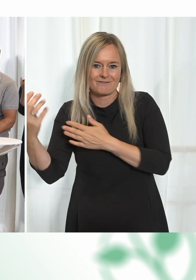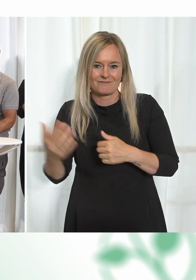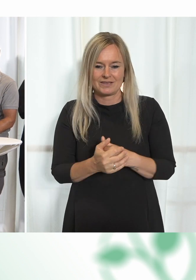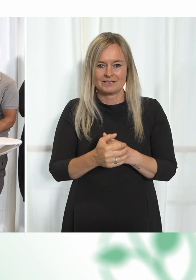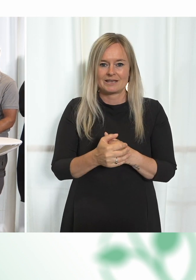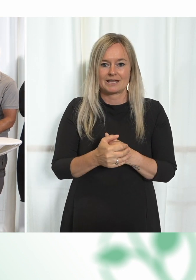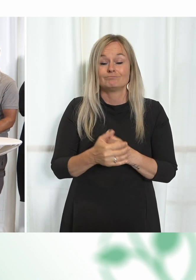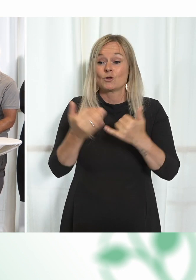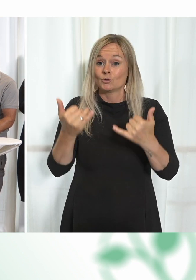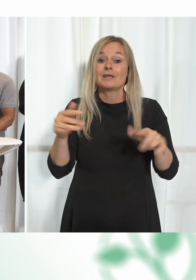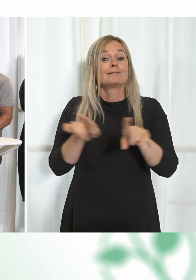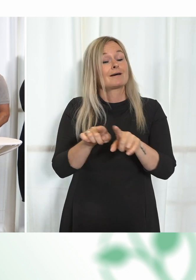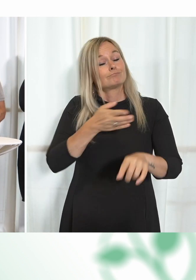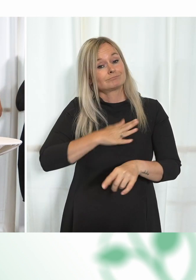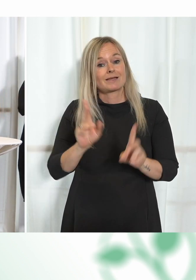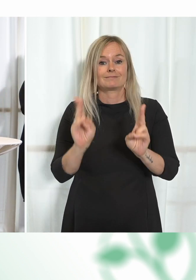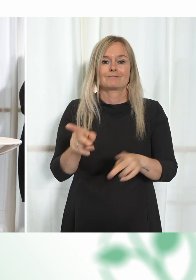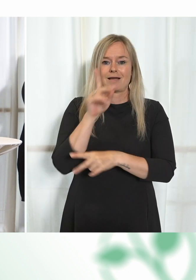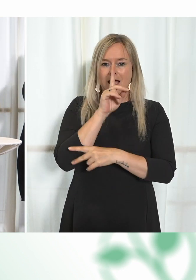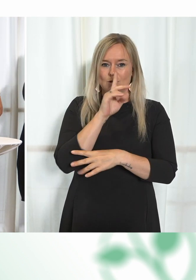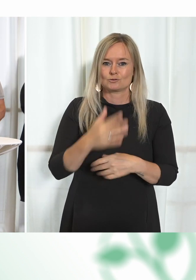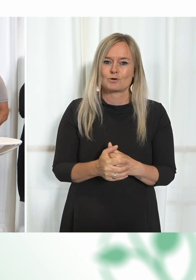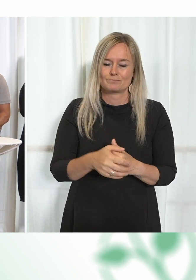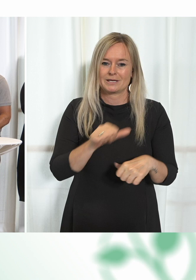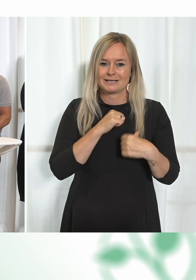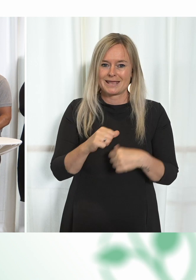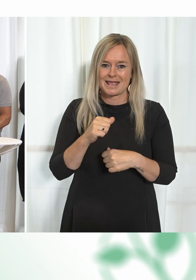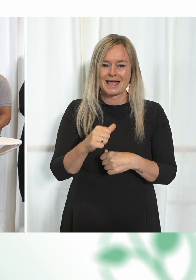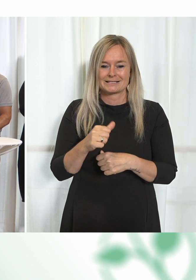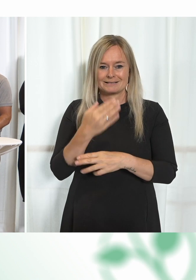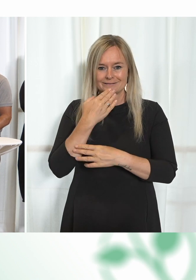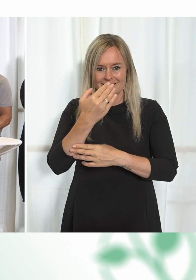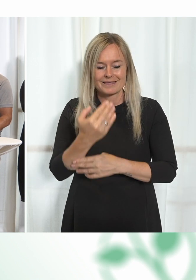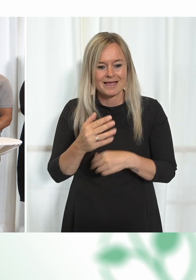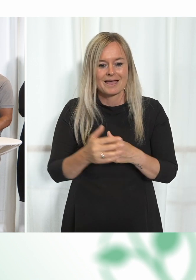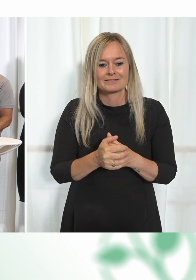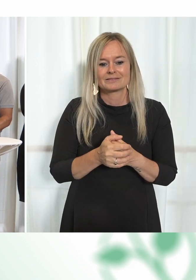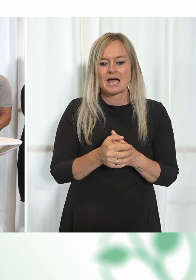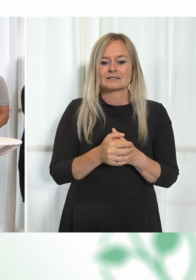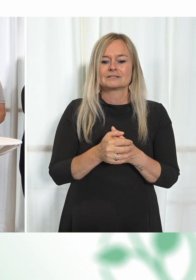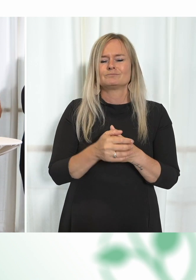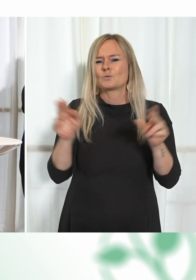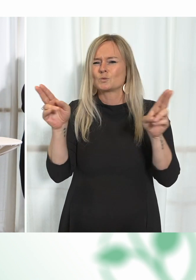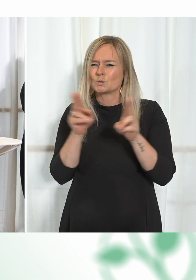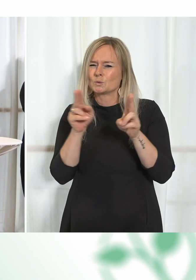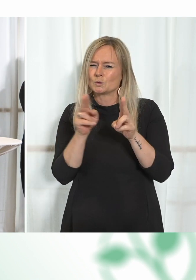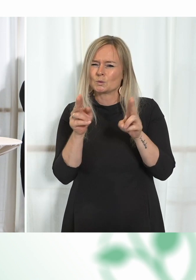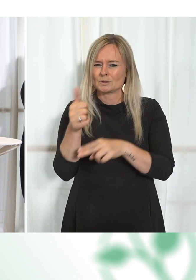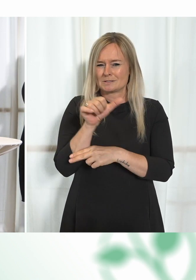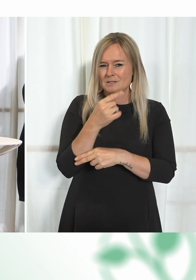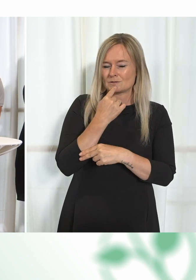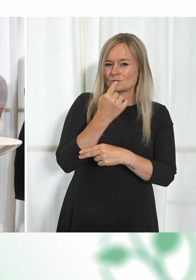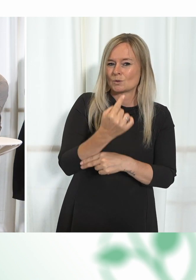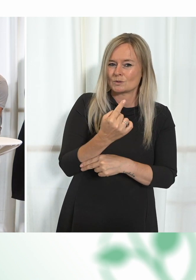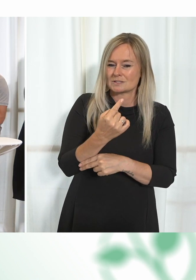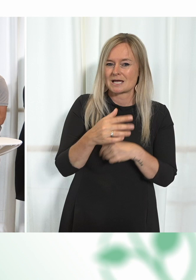Herzlichen Dank, Bernhard Dichy und Peter Lammer. Und nutzen Sie da auf jeden Fall dann die Station. Darf ich noch ganz kurz ergänzen? Natürlich, sehr gerne.